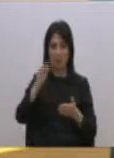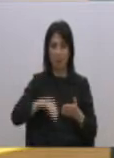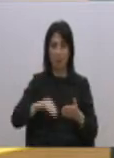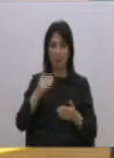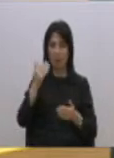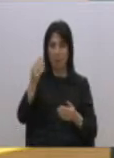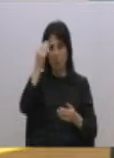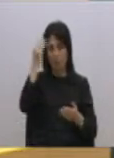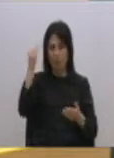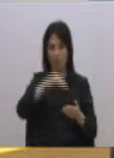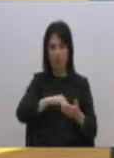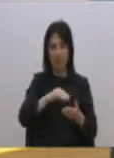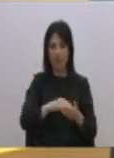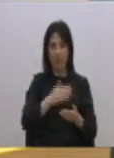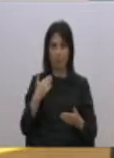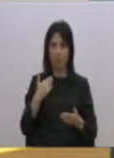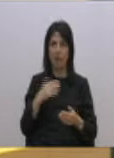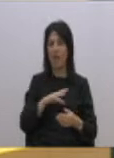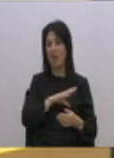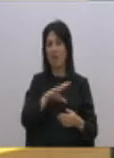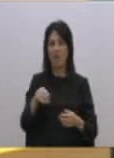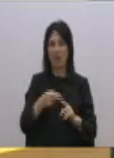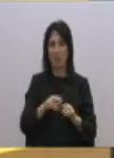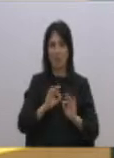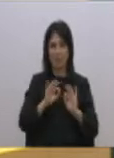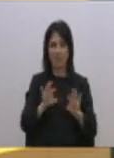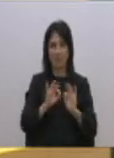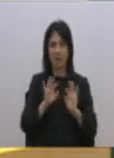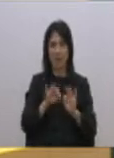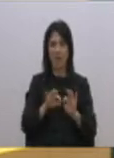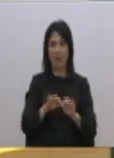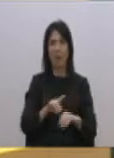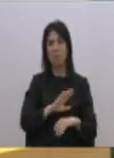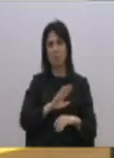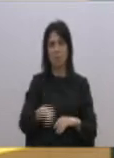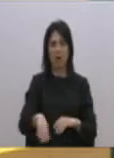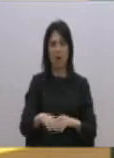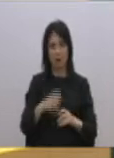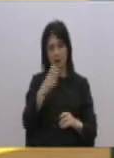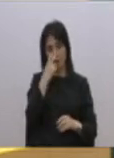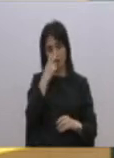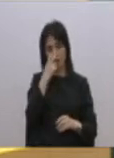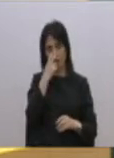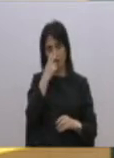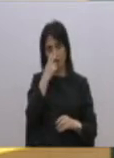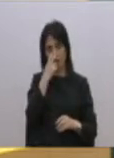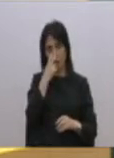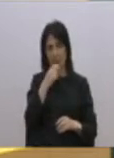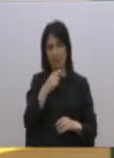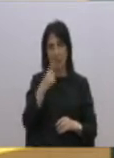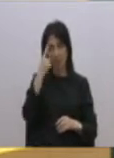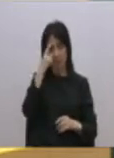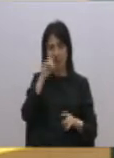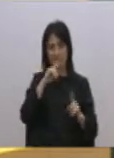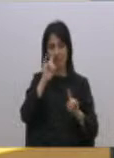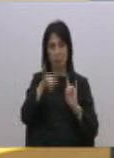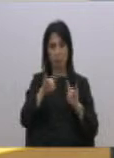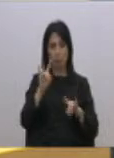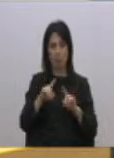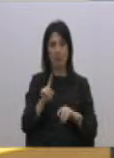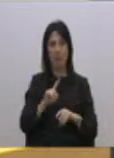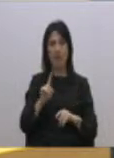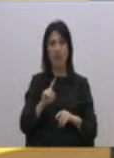მათი მოსაზრები გათვალისწინებული არისო. ამ ეს გითხრათ. მაინც გახართ და თავს იტყუებთ, რომ თითქოს